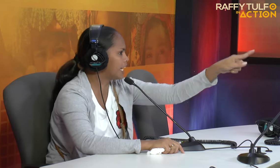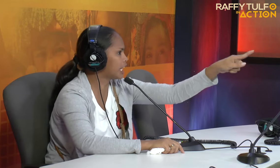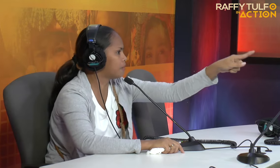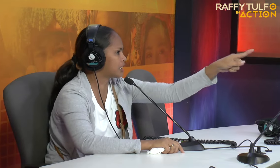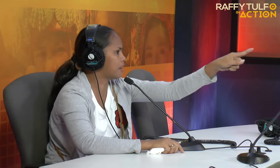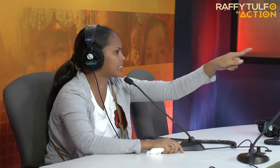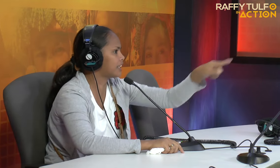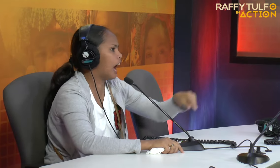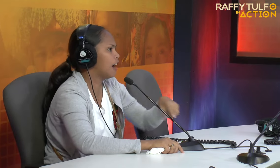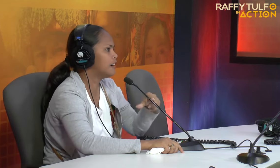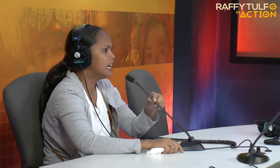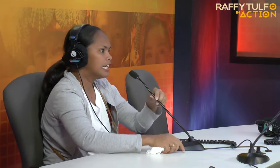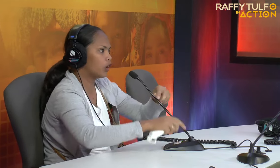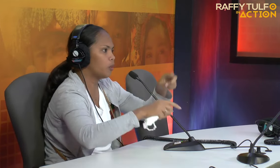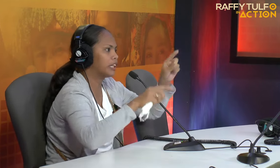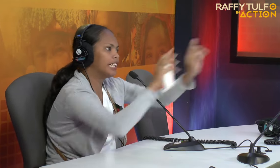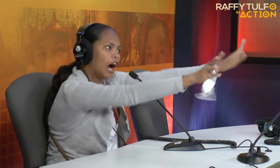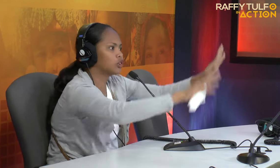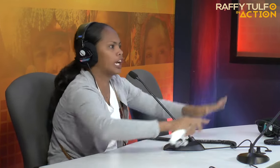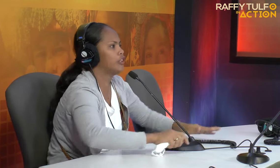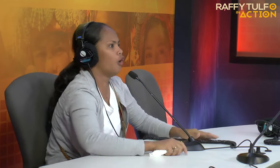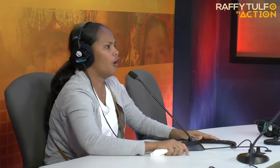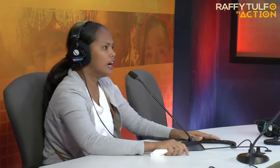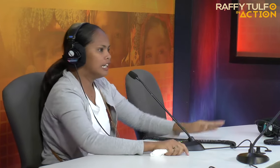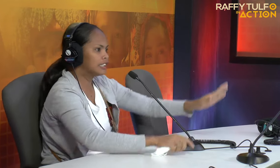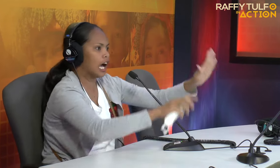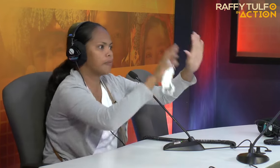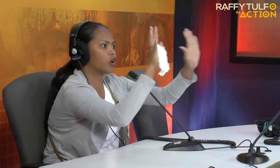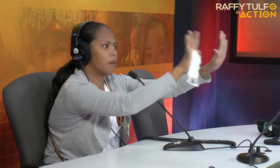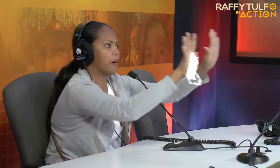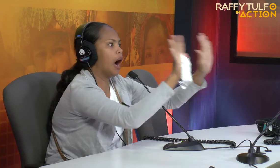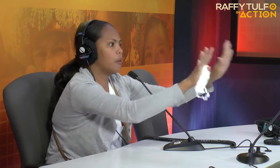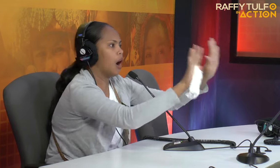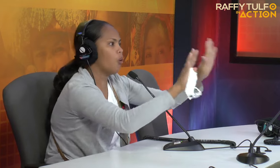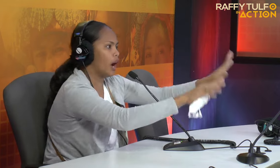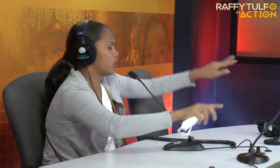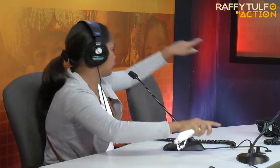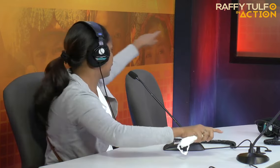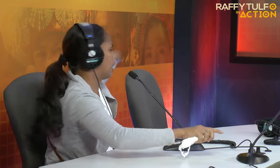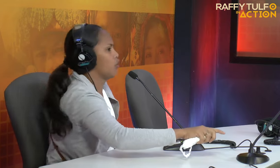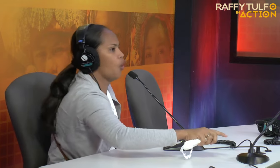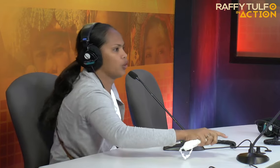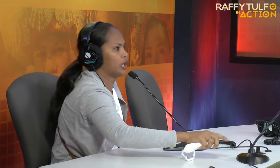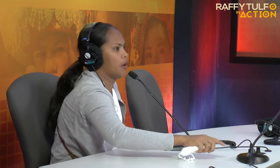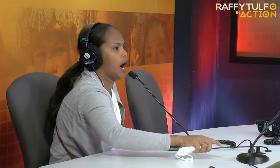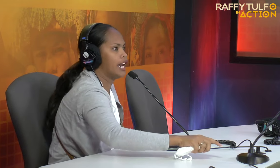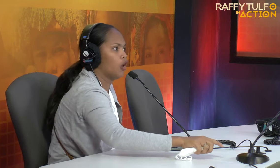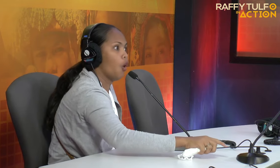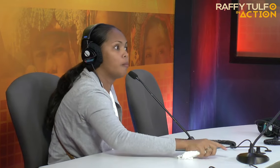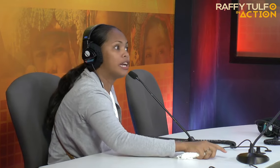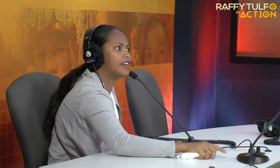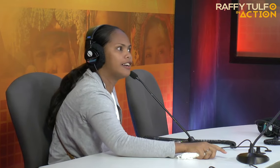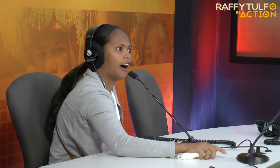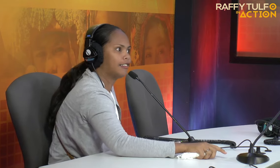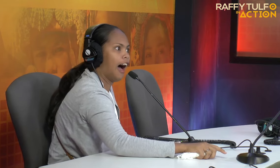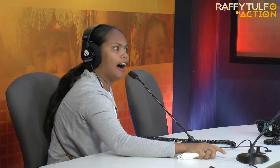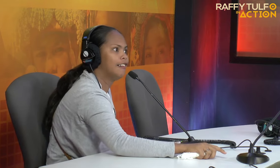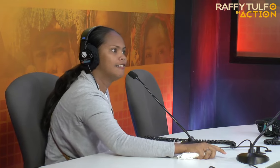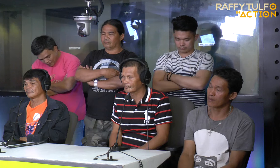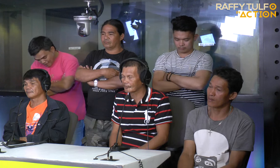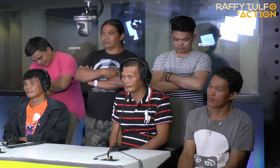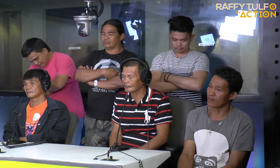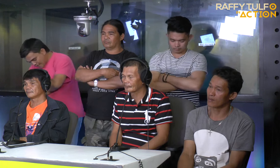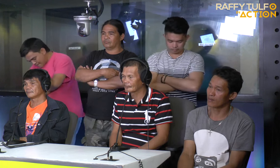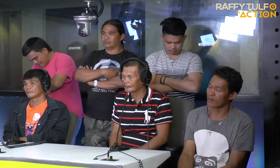kayo magpalitan ng masamang salita. Nang gumit na ako sa inyo, sabi ko, mag-awa ho kayo. Tingnan niyo ho yung dalawang anak ko. Umiiyak